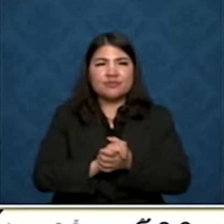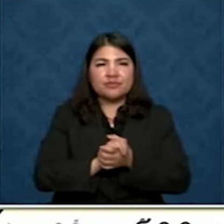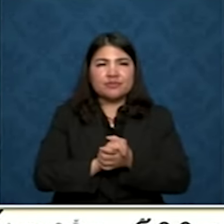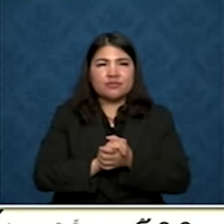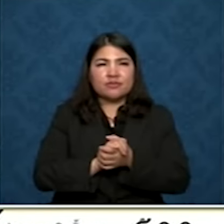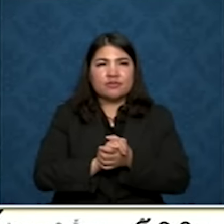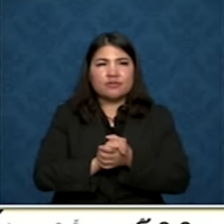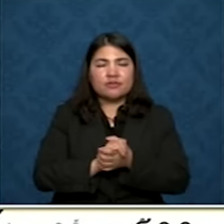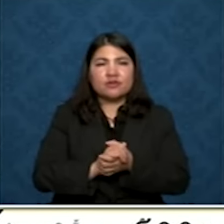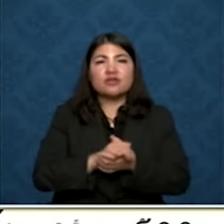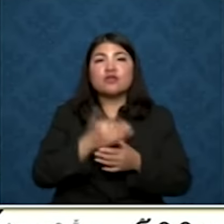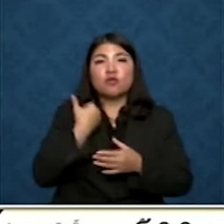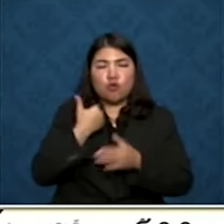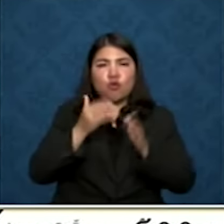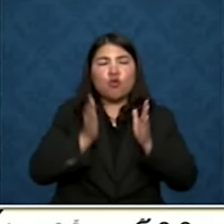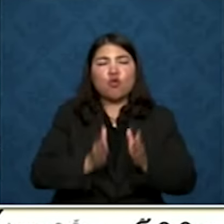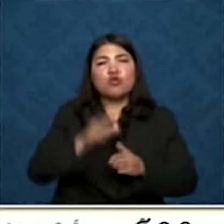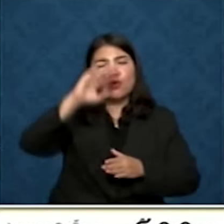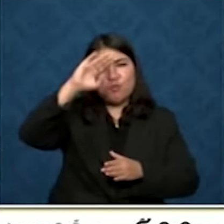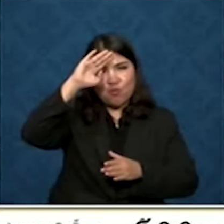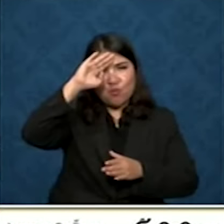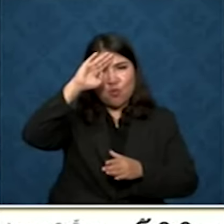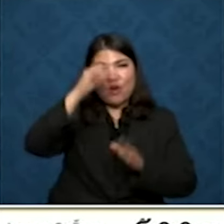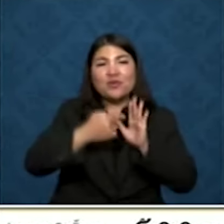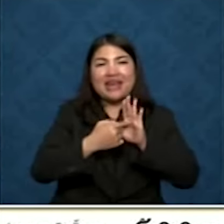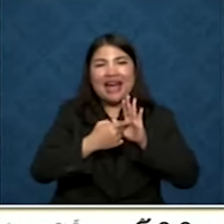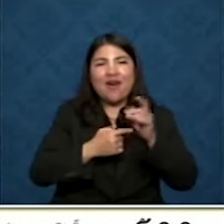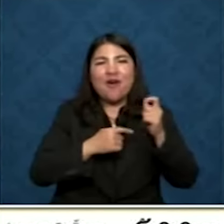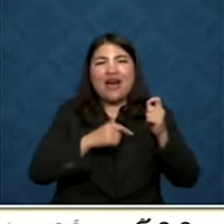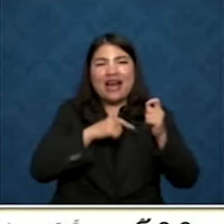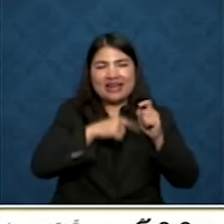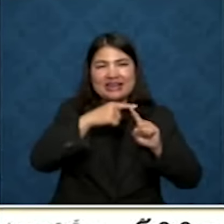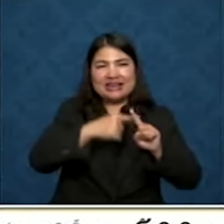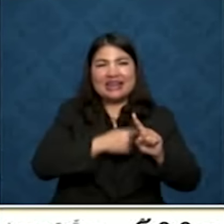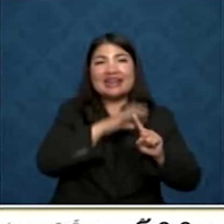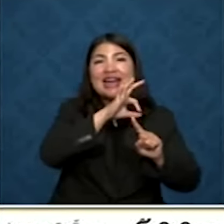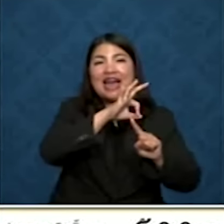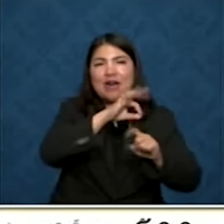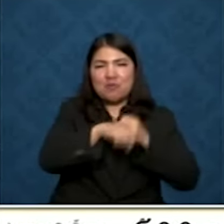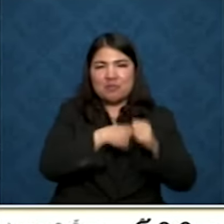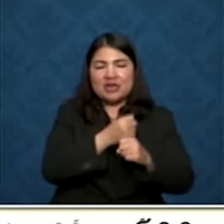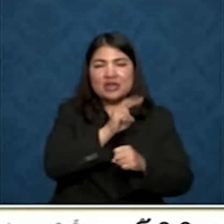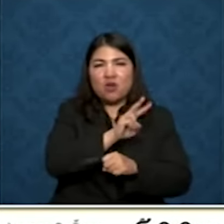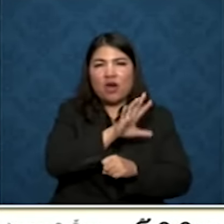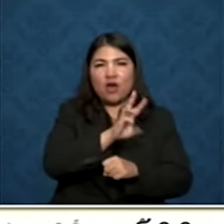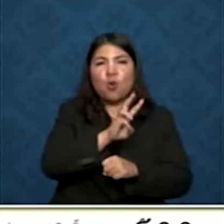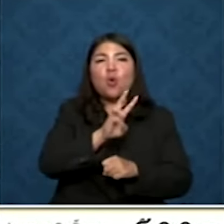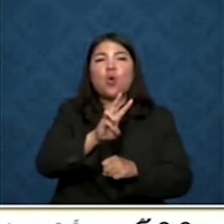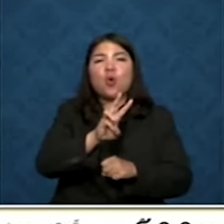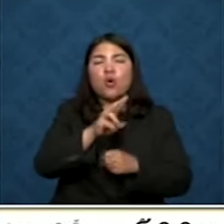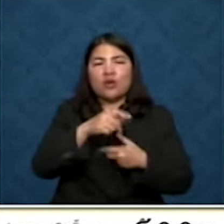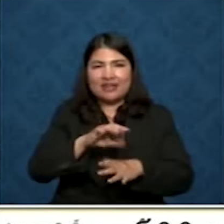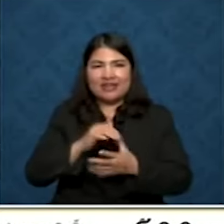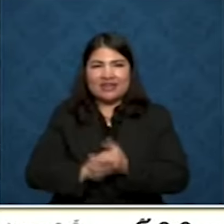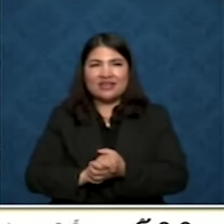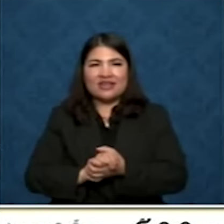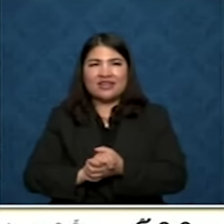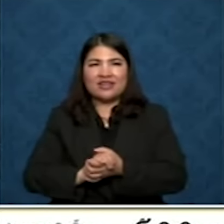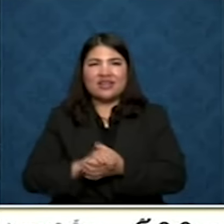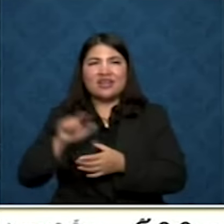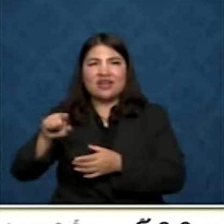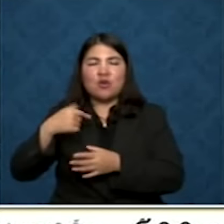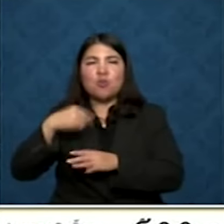กรณีของผู้ป่วยอออ่างเนี่ยนะครับเกิดในช่วงซักเดือนกันยายนกลางๆเดือนปี 66นะครับของกรณีผู้ป่วยททหารเนี่ย